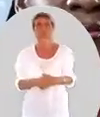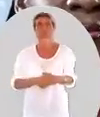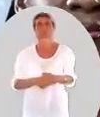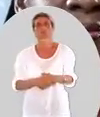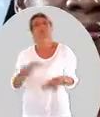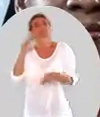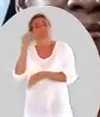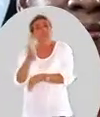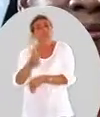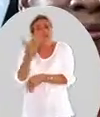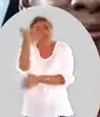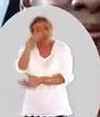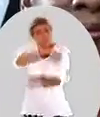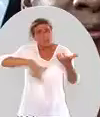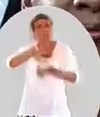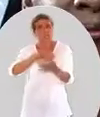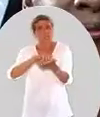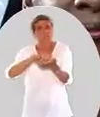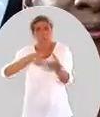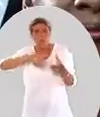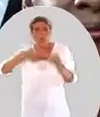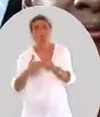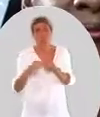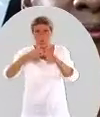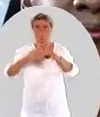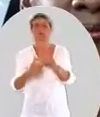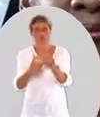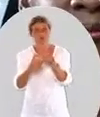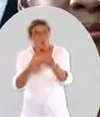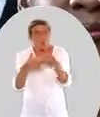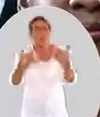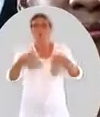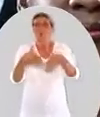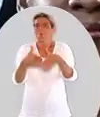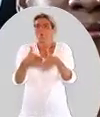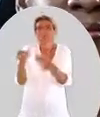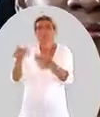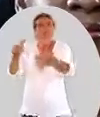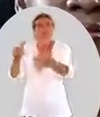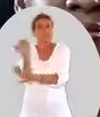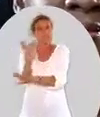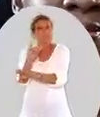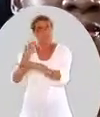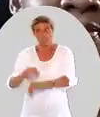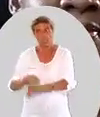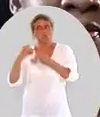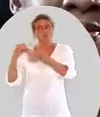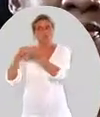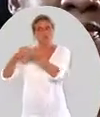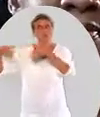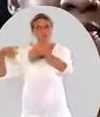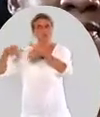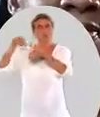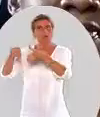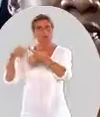bien parce que cette crise que connaît notre époque touche d'abord les plus fragiles parmi lesquels de nombreux jeunes que notre